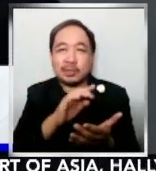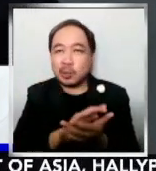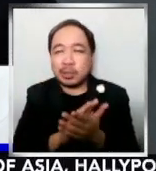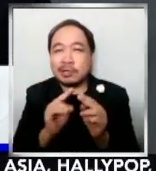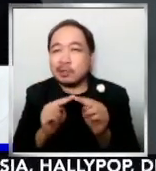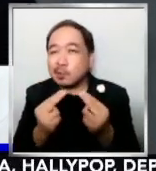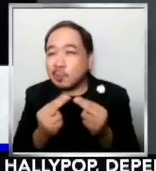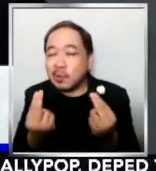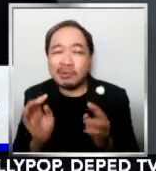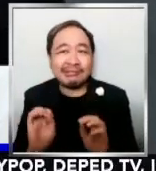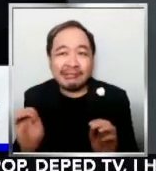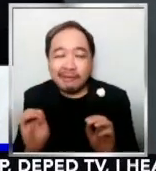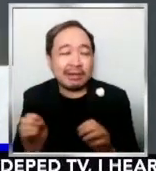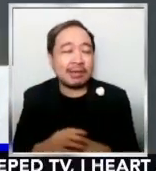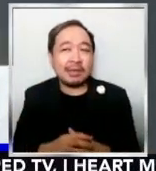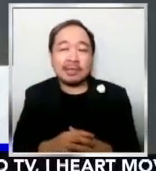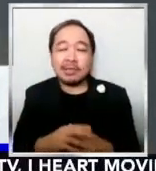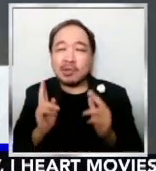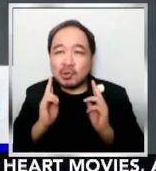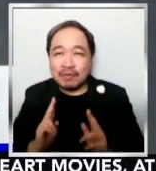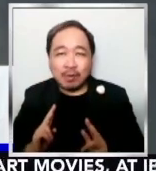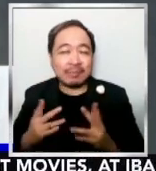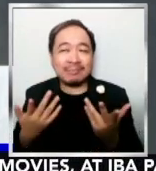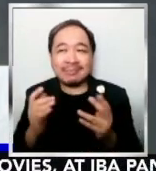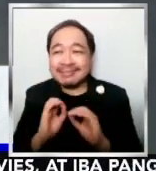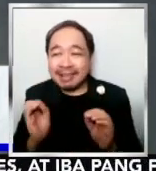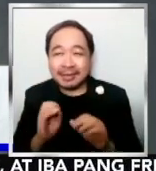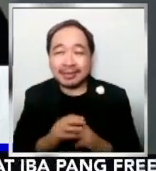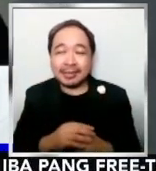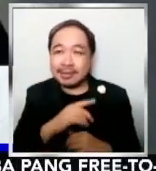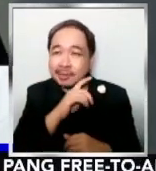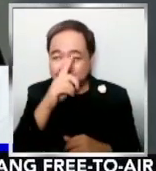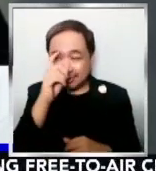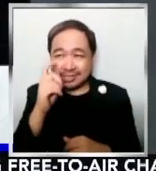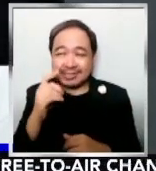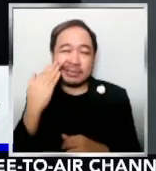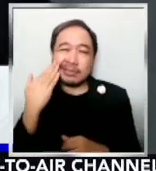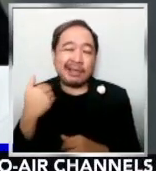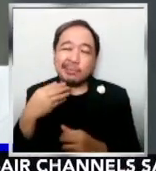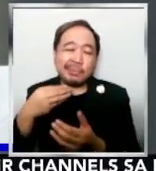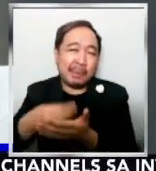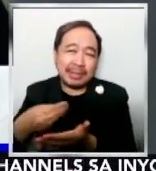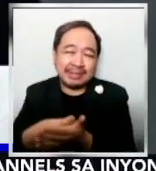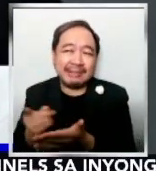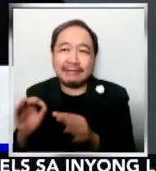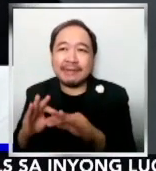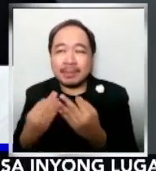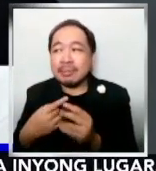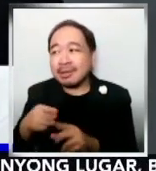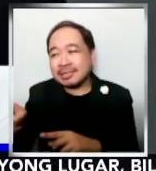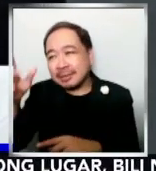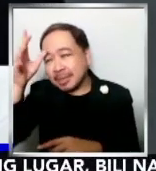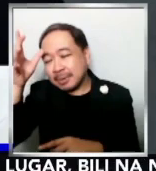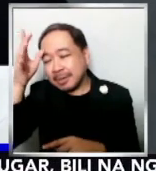akong notebook, uniform. Wala na po kasi kami yung budget. May mga nararamdaman na rin po si Papa sa katawan